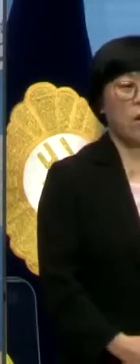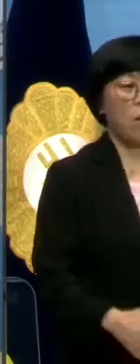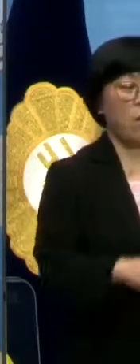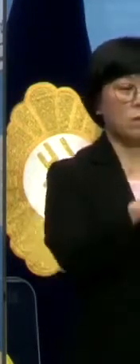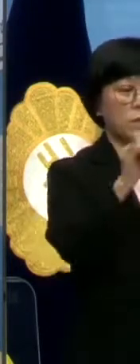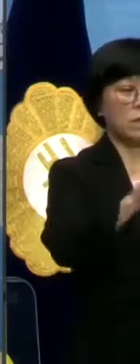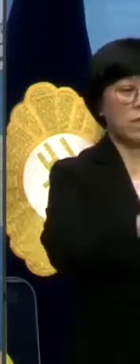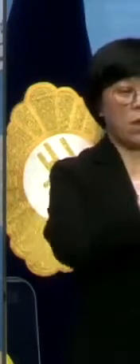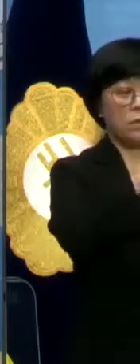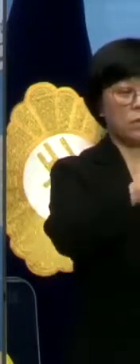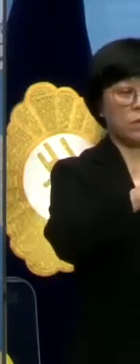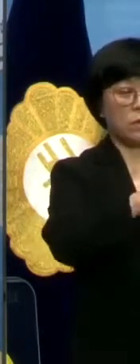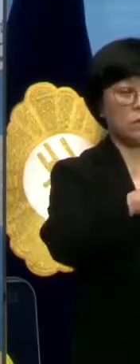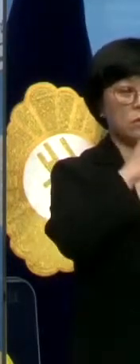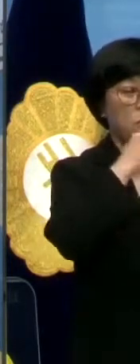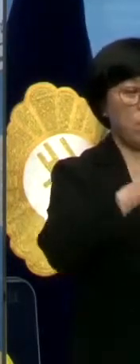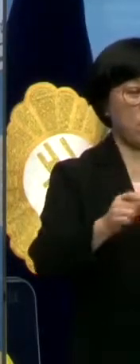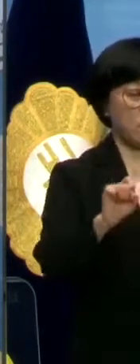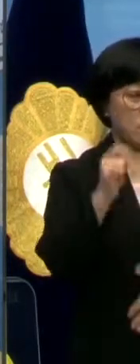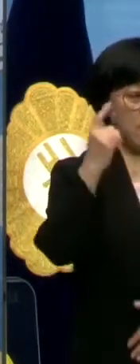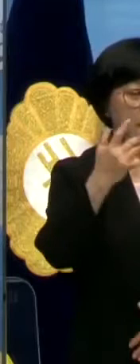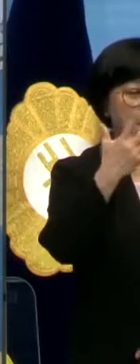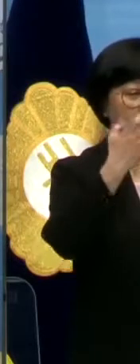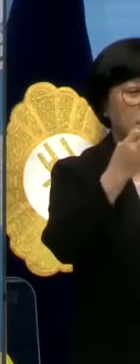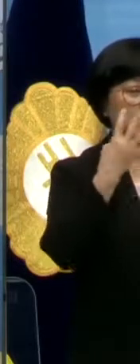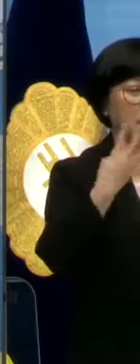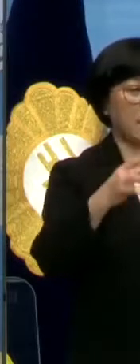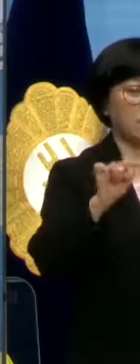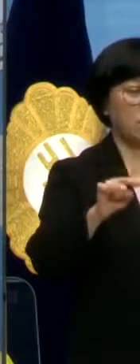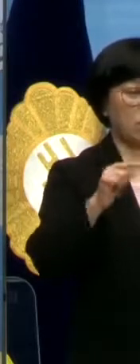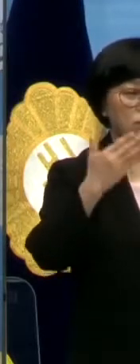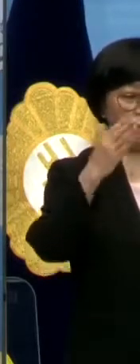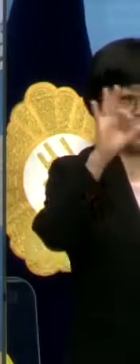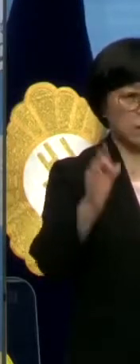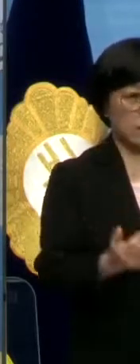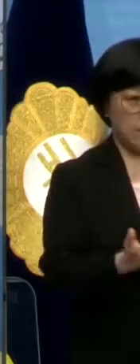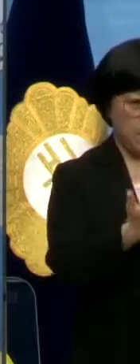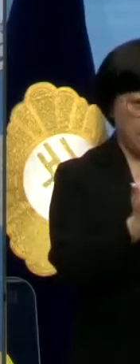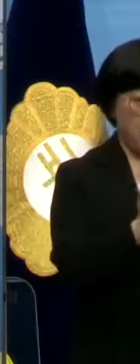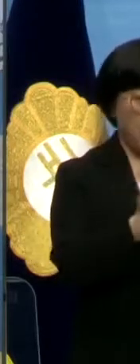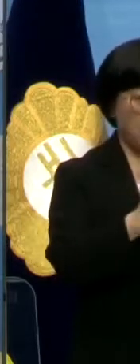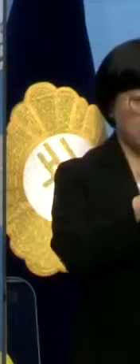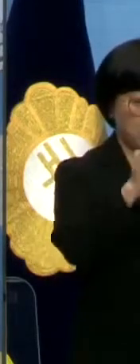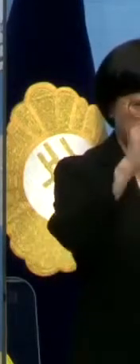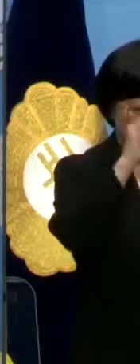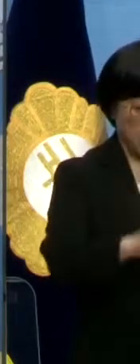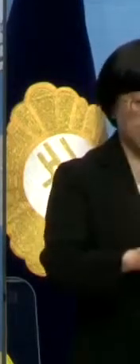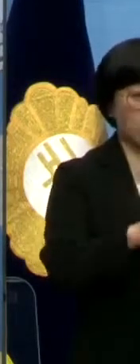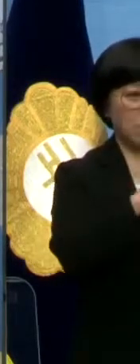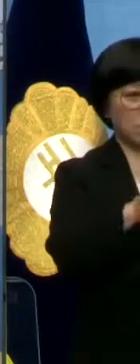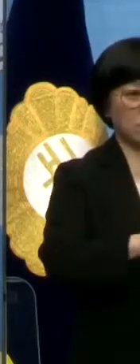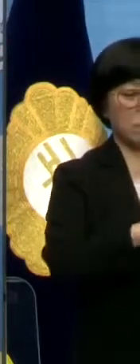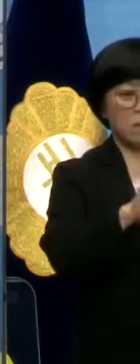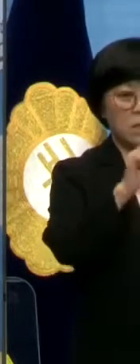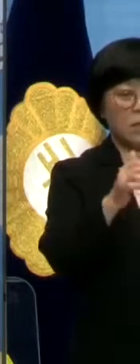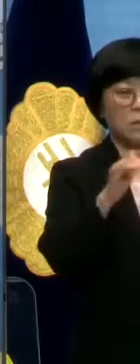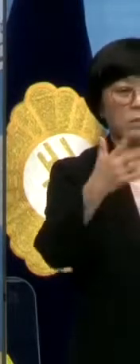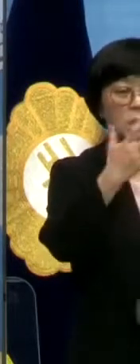50인 미만 사업장 중에서 중대재해 84.9%가 발생했으며 50인 미만 사업장에서 사망자